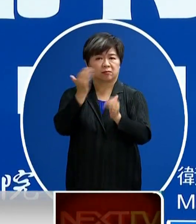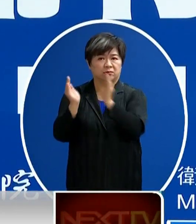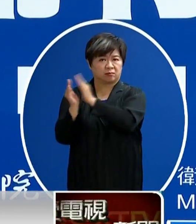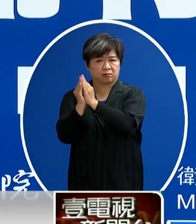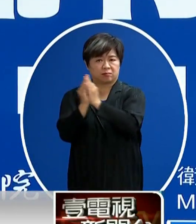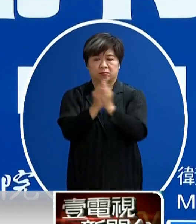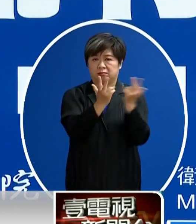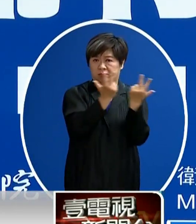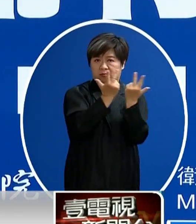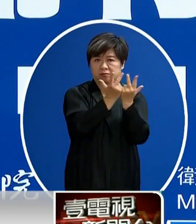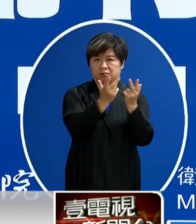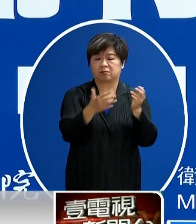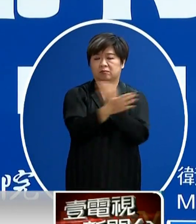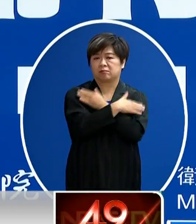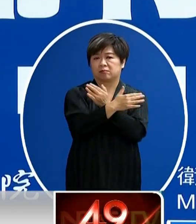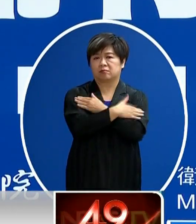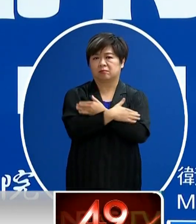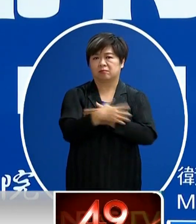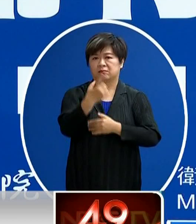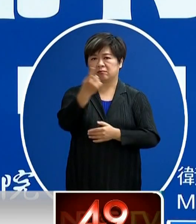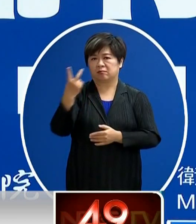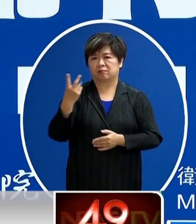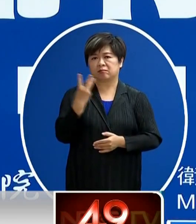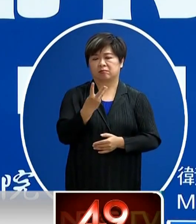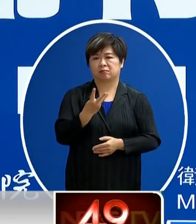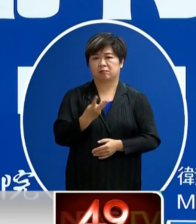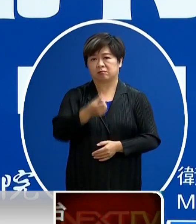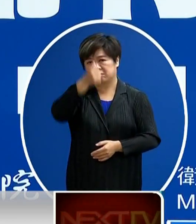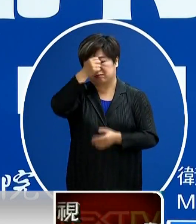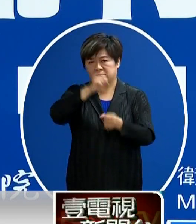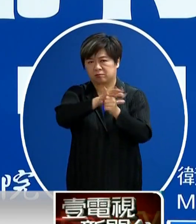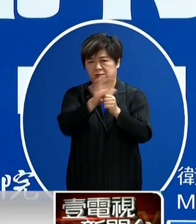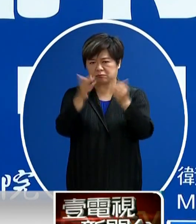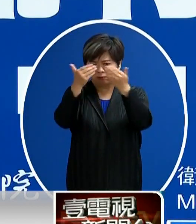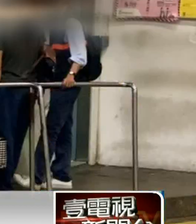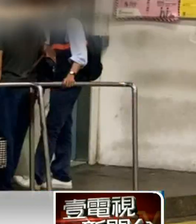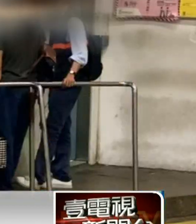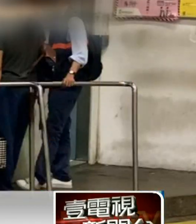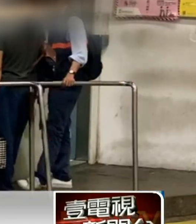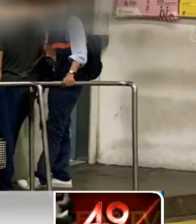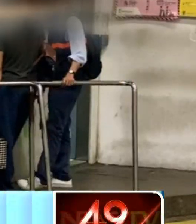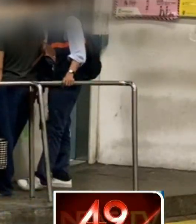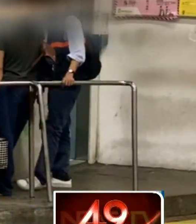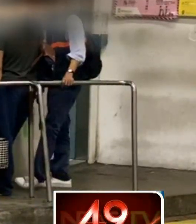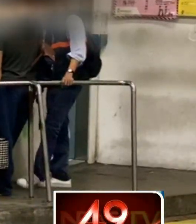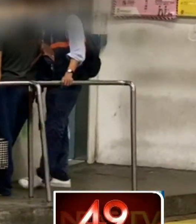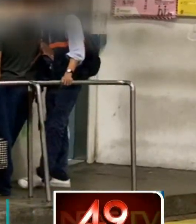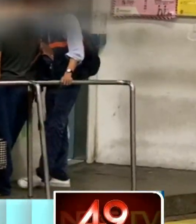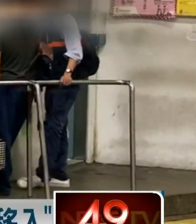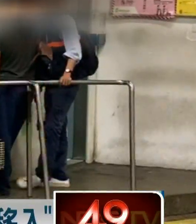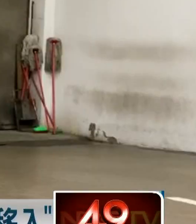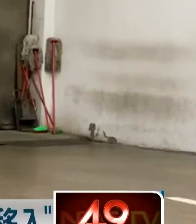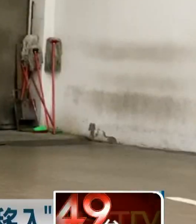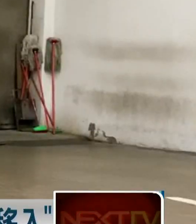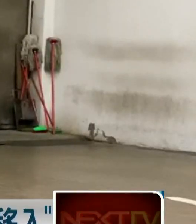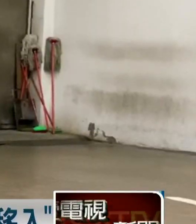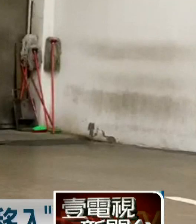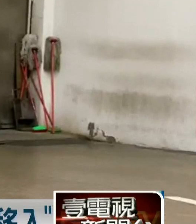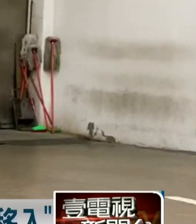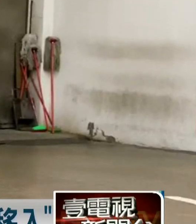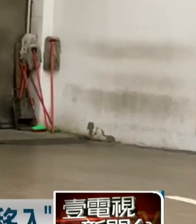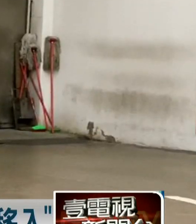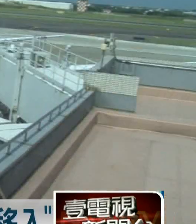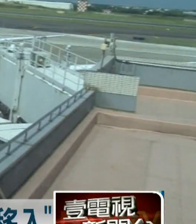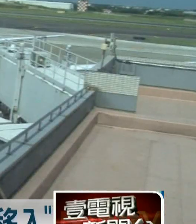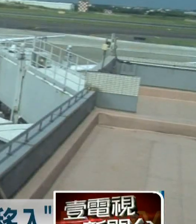以及新北的幼儿园，这三起的 Delta 都是序列都是不相同。 排除本土群聚案的延续，针对桃琴女员